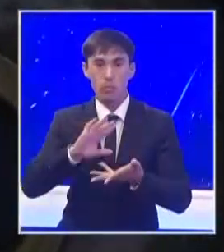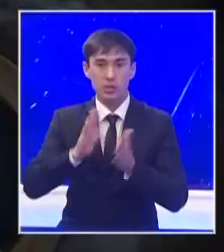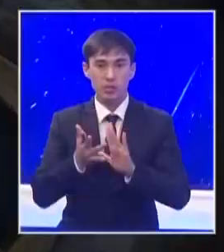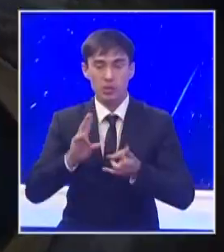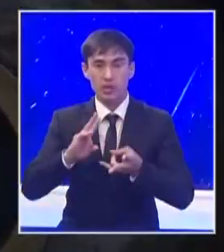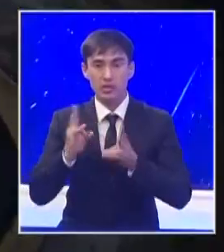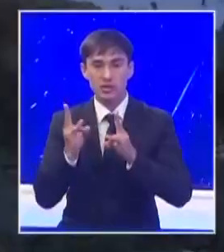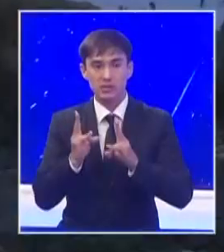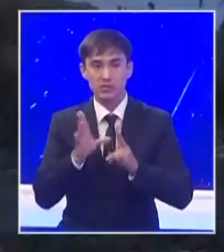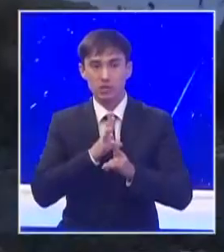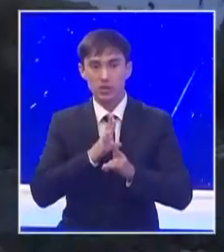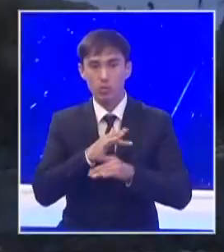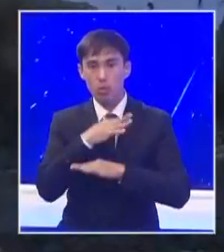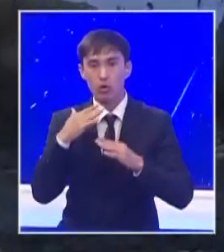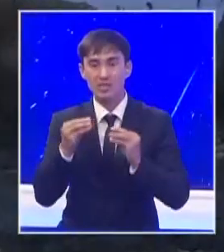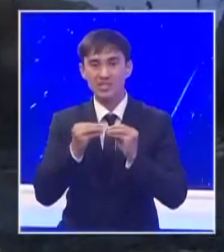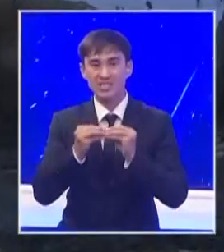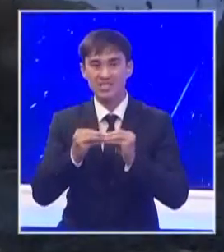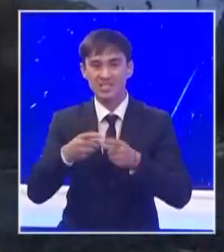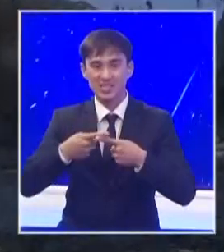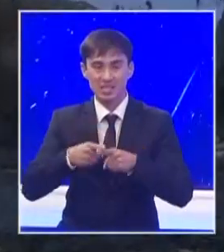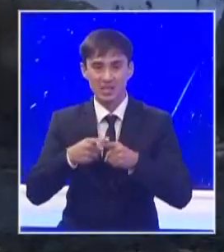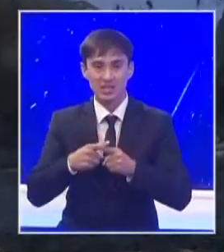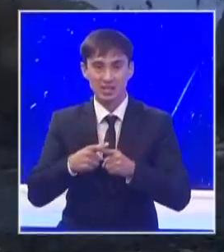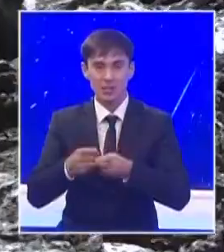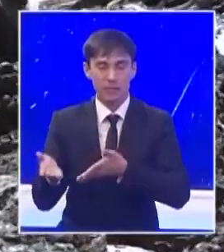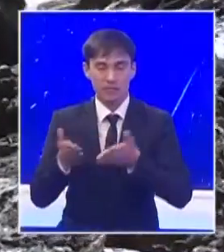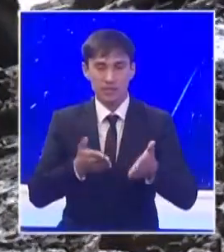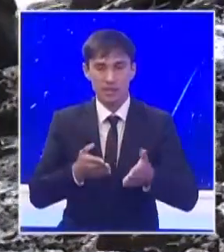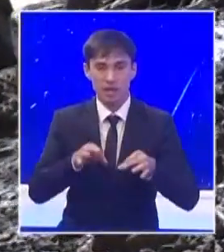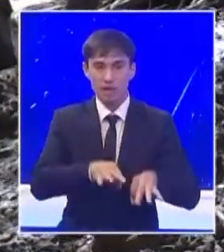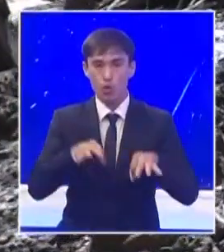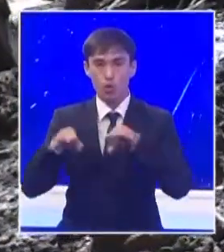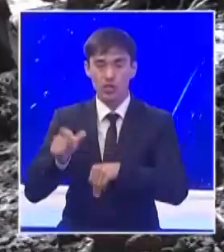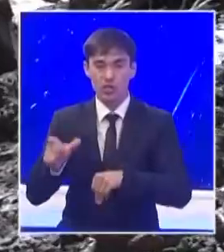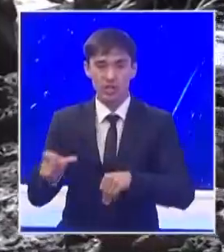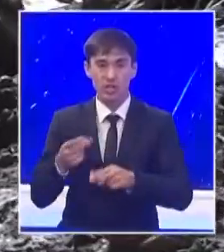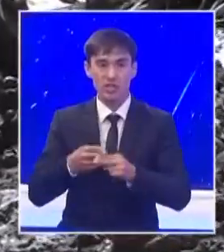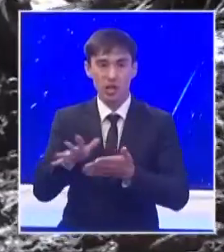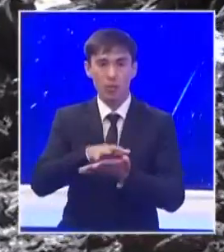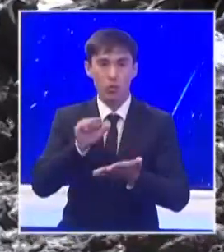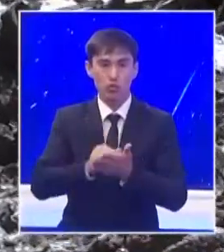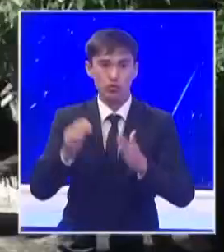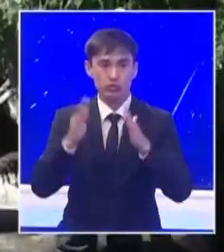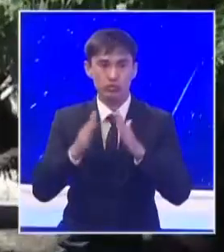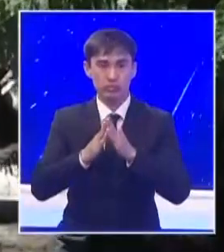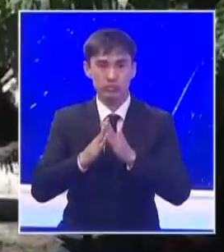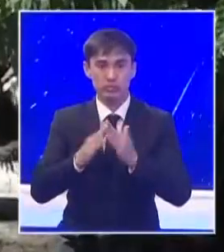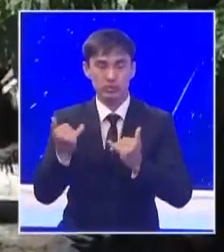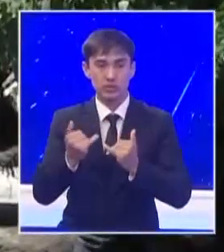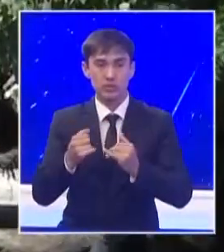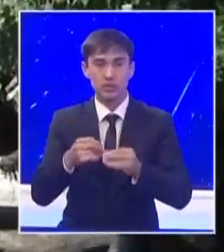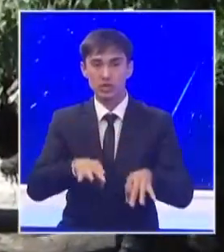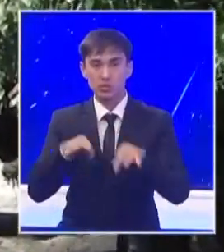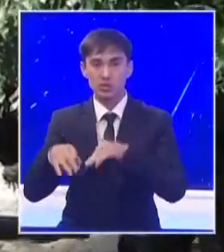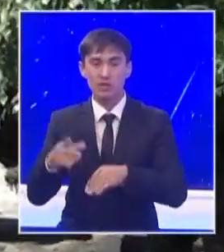происшествия привлечено также более 10 единиц техники. Эвакуированных жителей, чьи дома уничтожены безмолвным врагом,